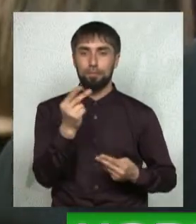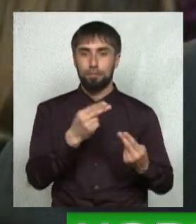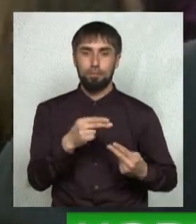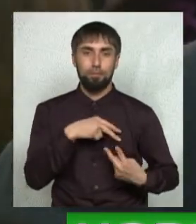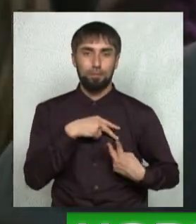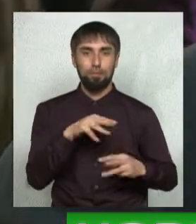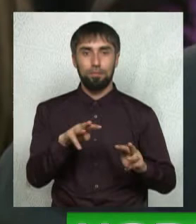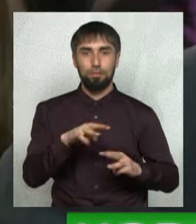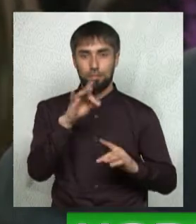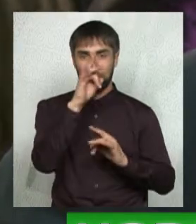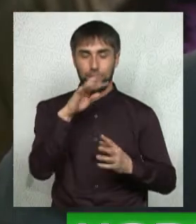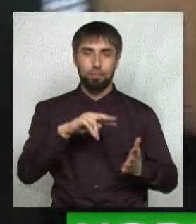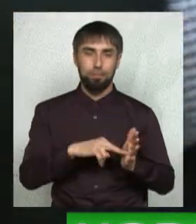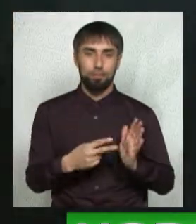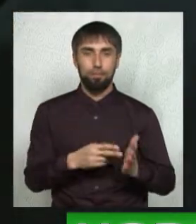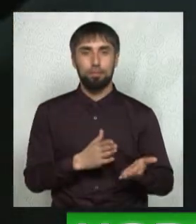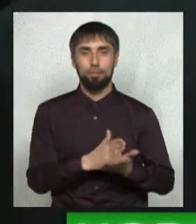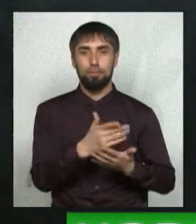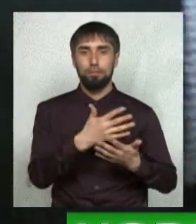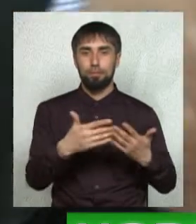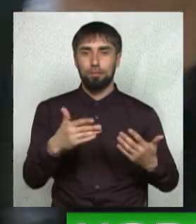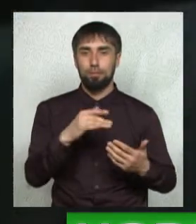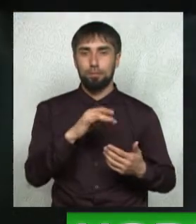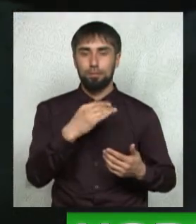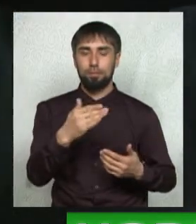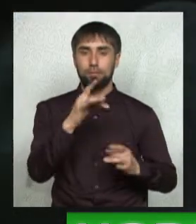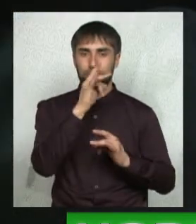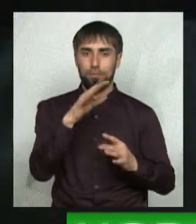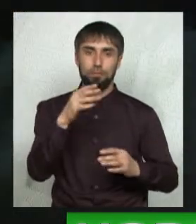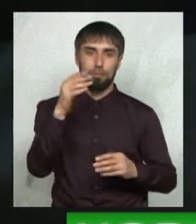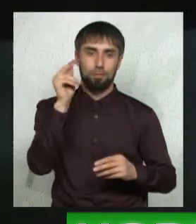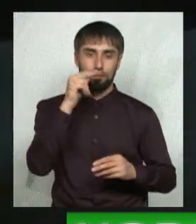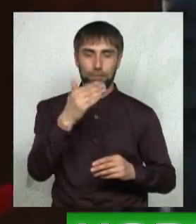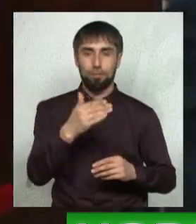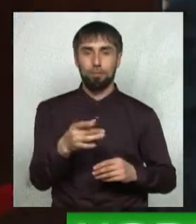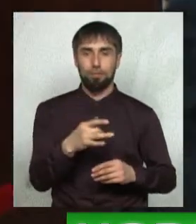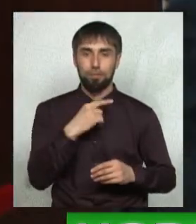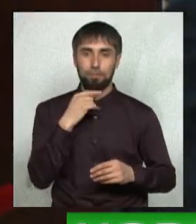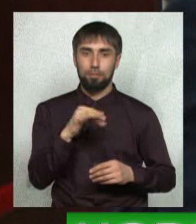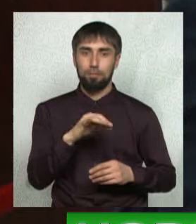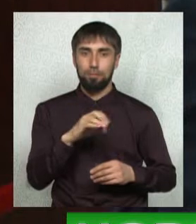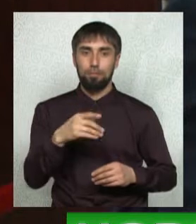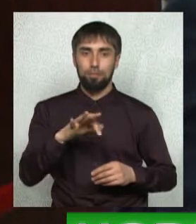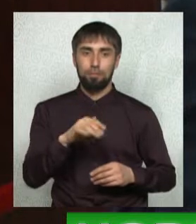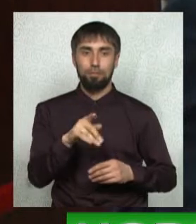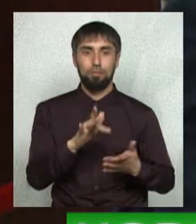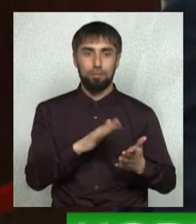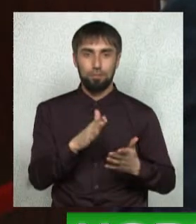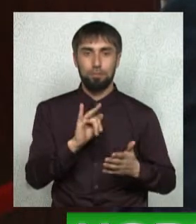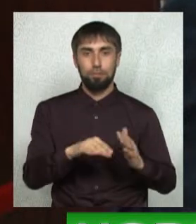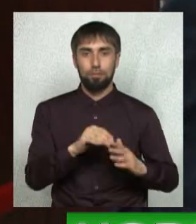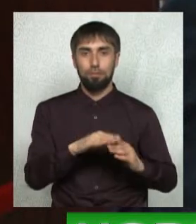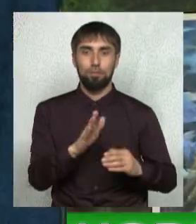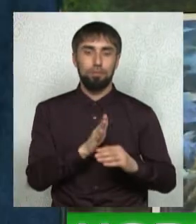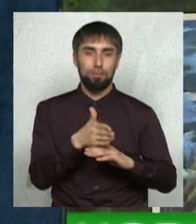труд Министерство культуры планирует направить в различные учебные, культурные и научные учреждения республики. Более того, книга попадет и в руки